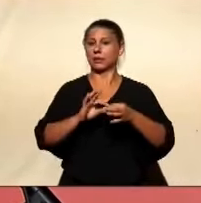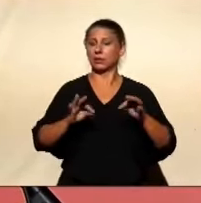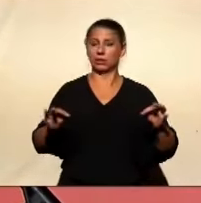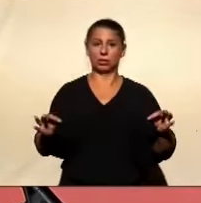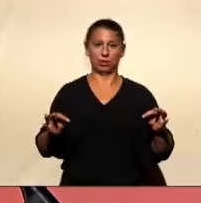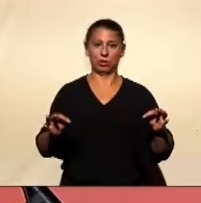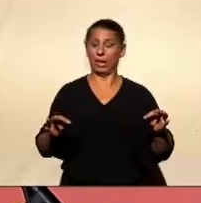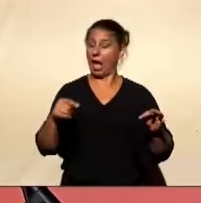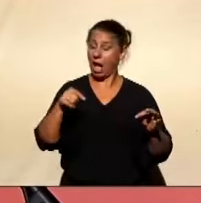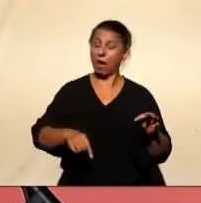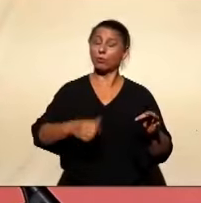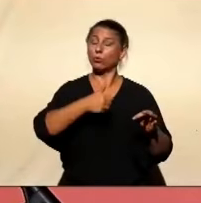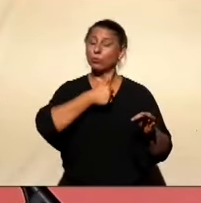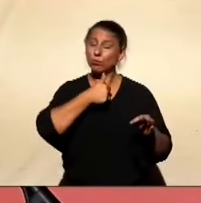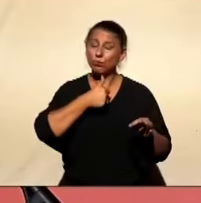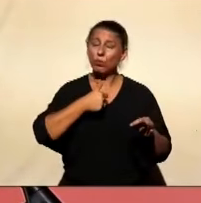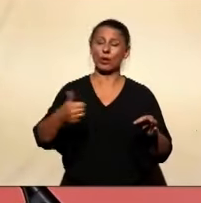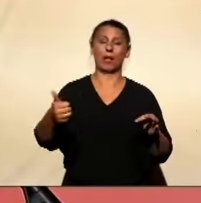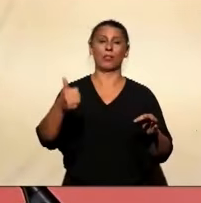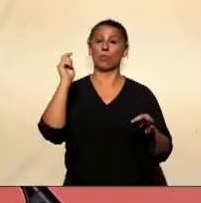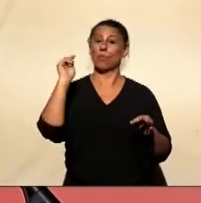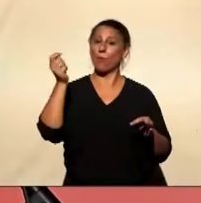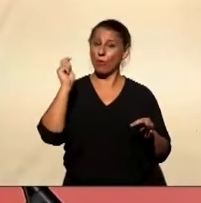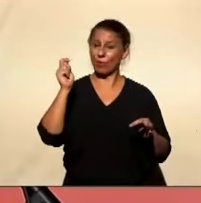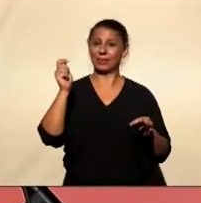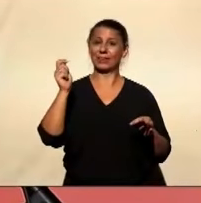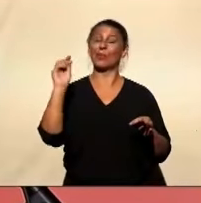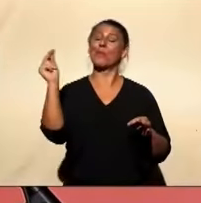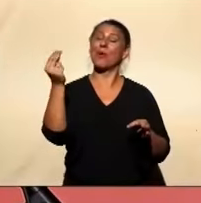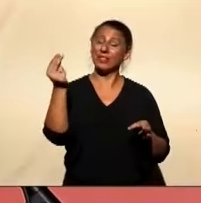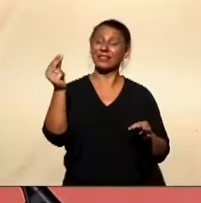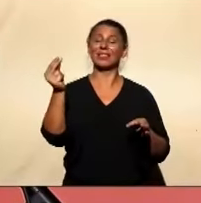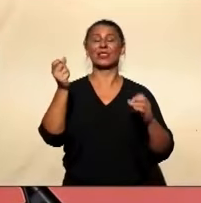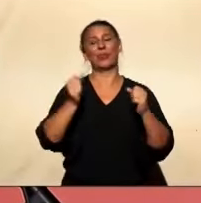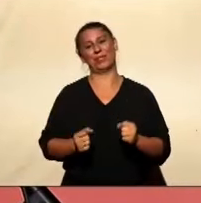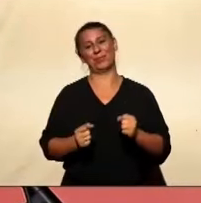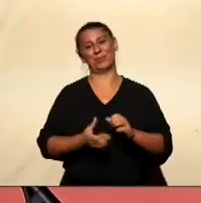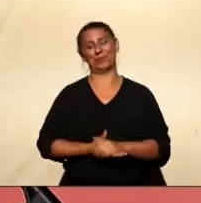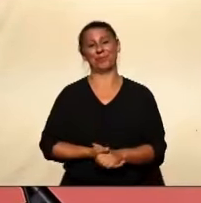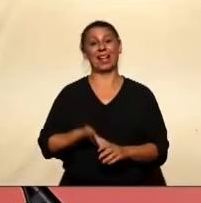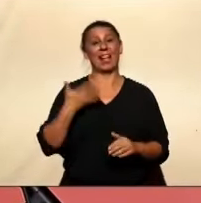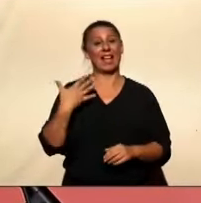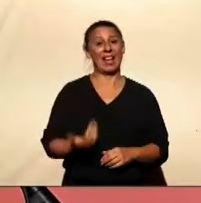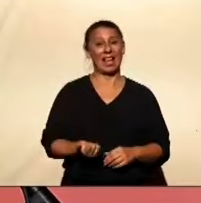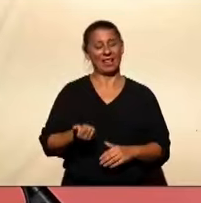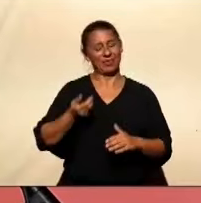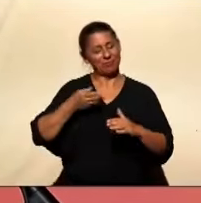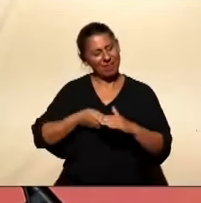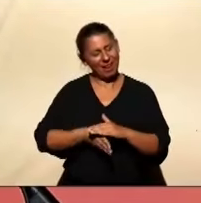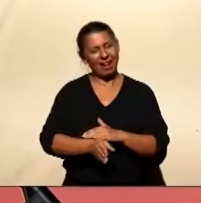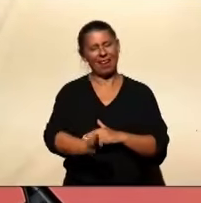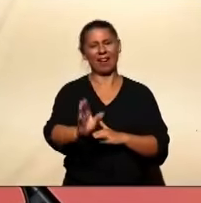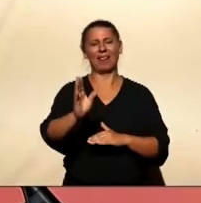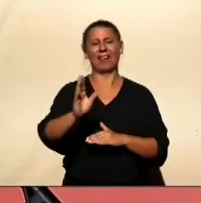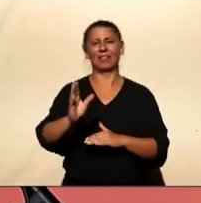ιστορία αυτού του μοναδικού πολιτικού, πολιτιστικού θεσμού. Έχει διασχίσει όλη